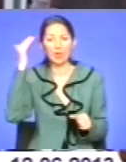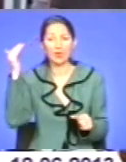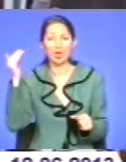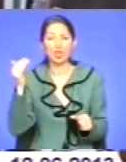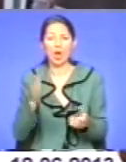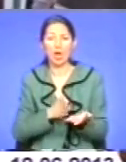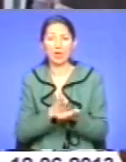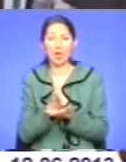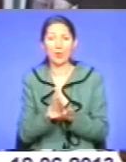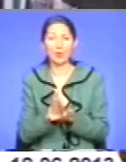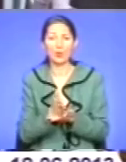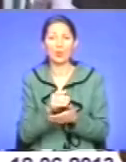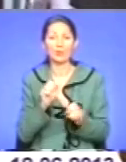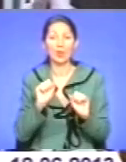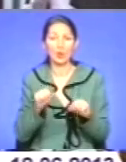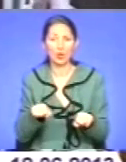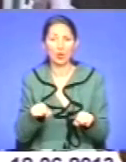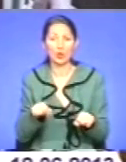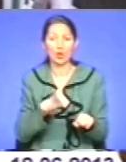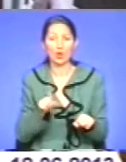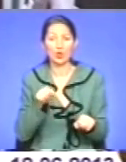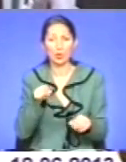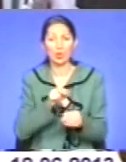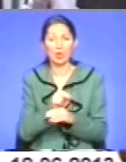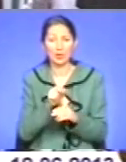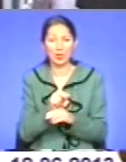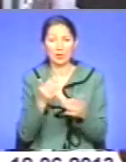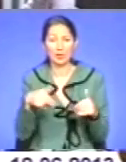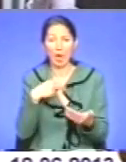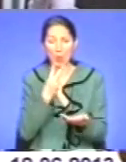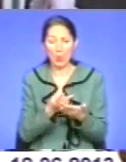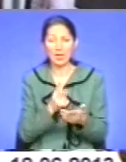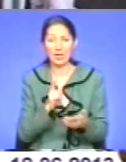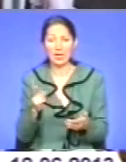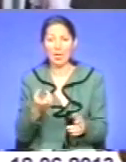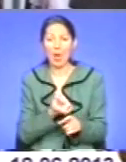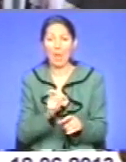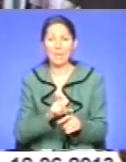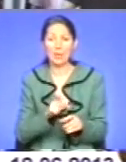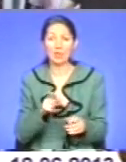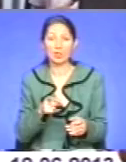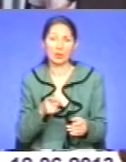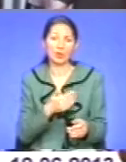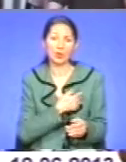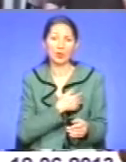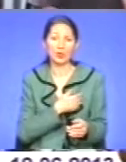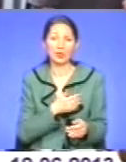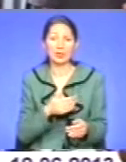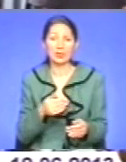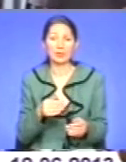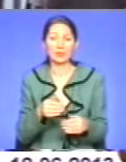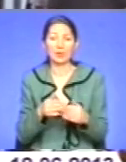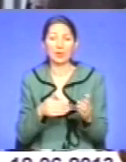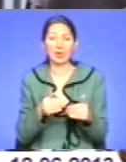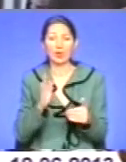творчого напрямку, то зможуть щось тут навчитися і вже побачити, який більший їм нахил лежить у майбутньому. То, можливо, для них